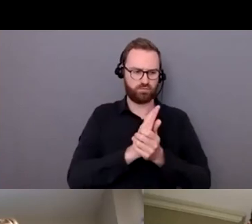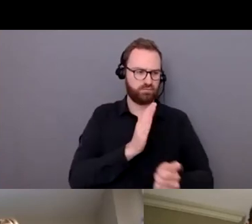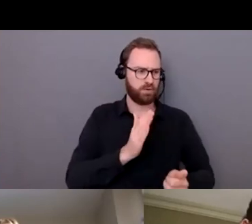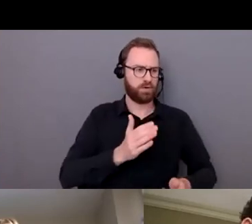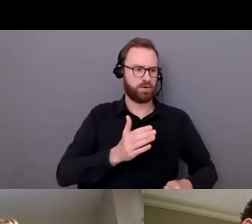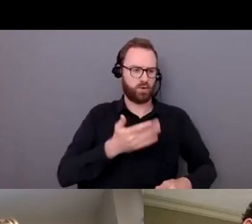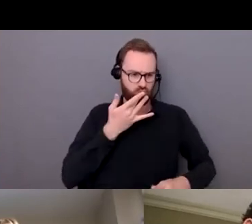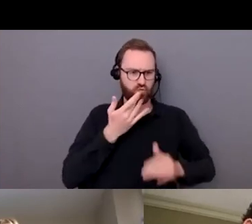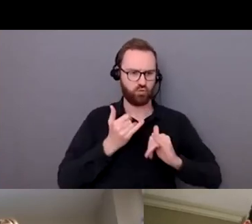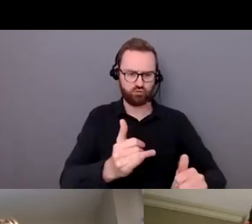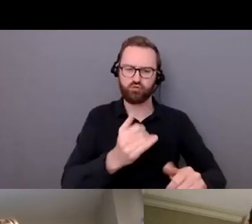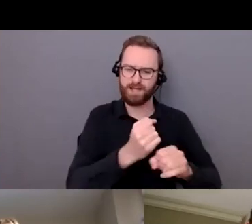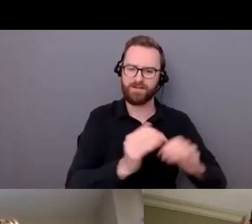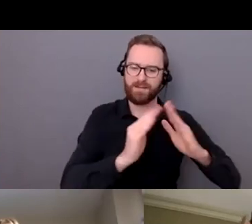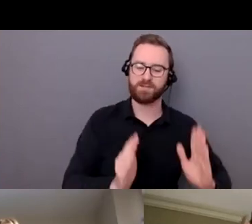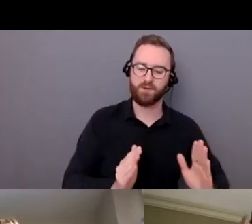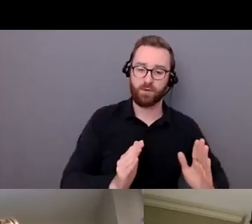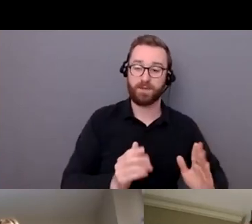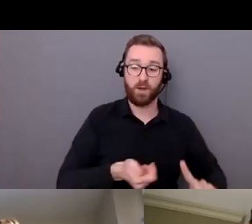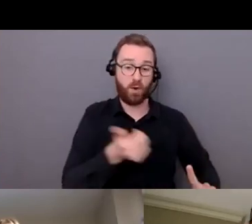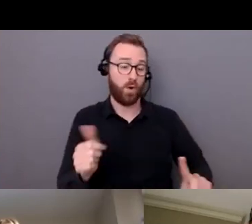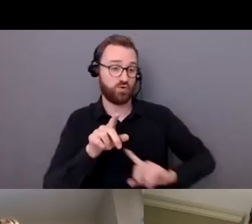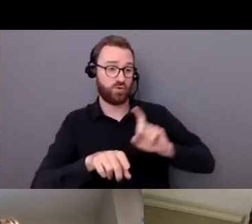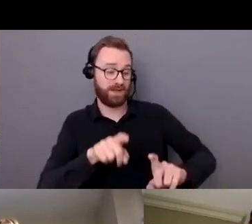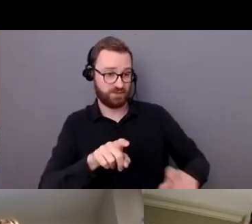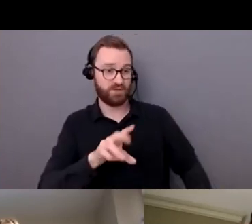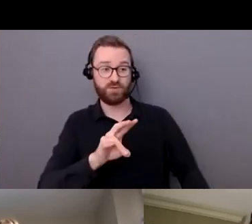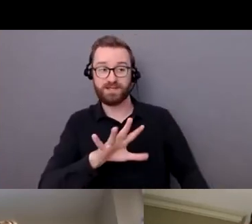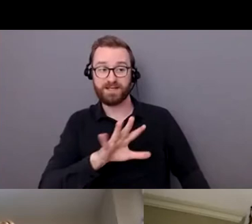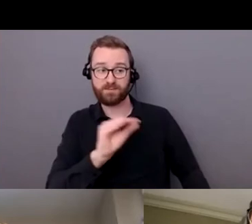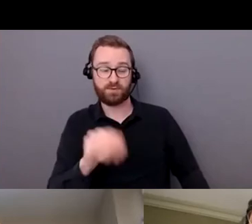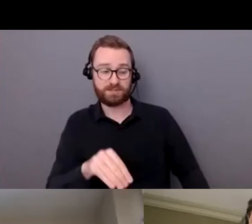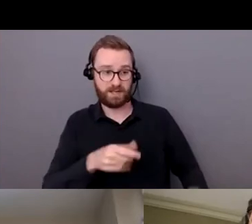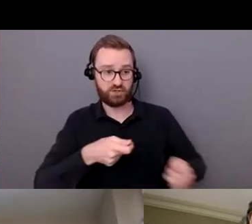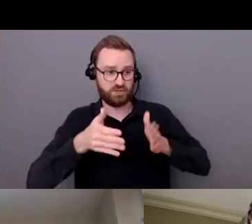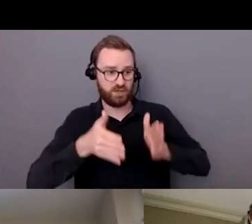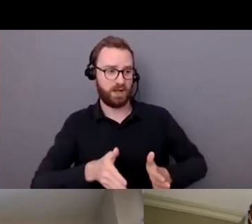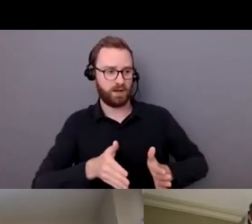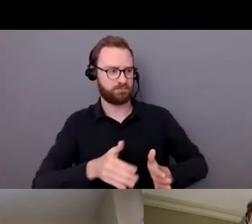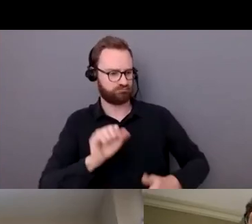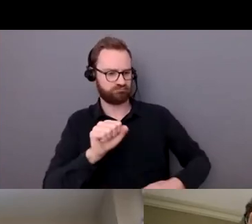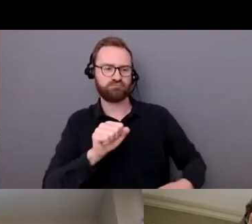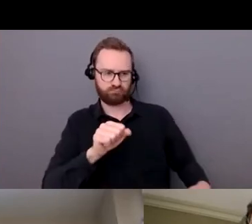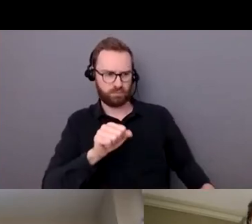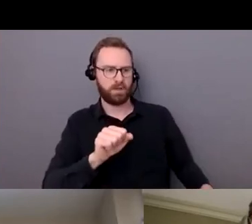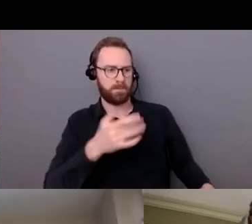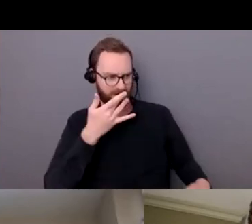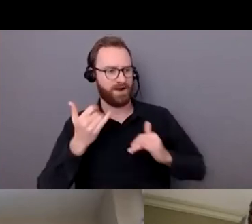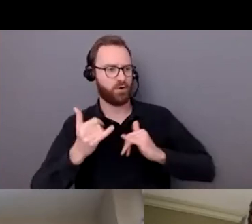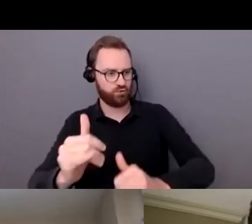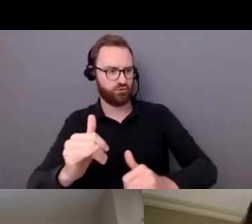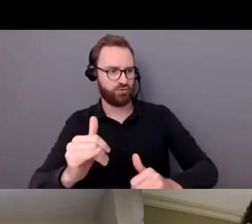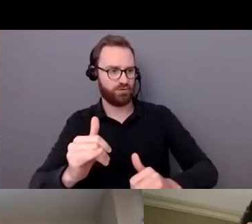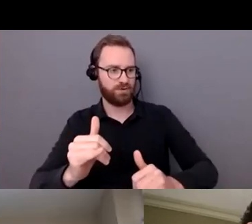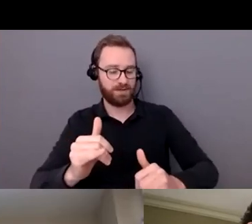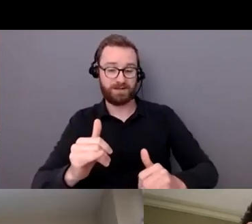du deuxième sondage, 70% des gestionnaires ont dit préférer et vouloir poursuivre en télétravail